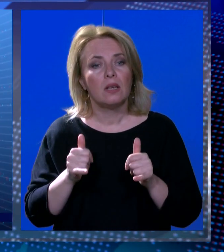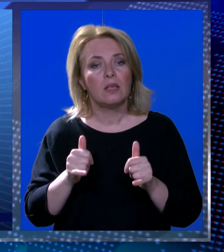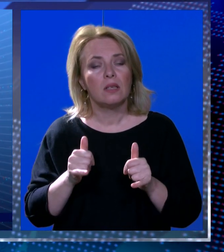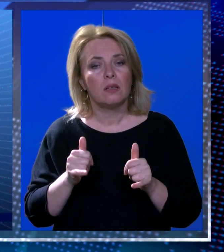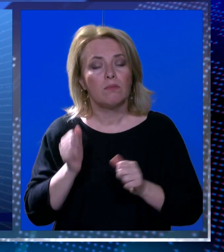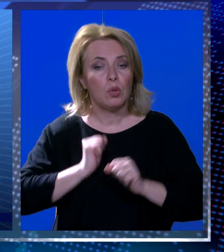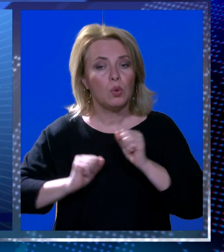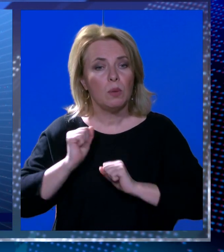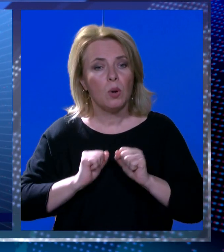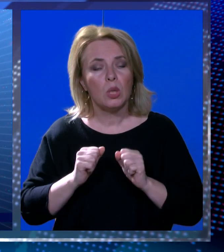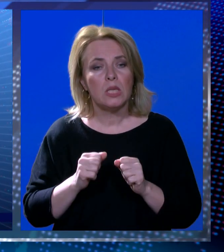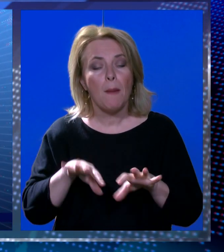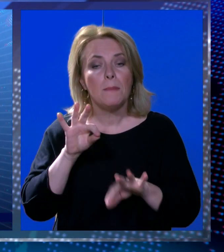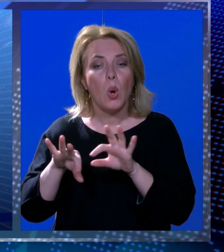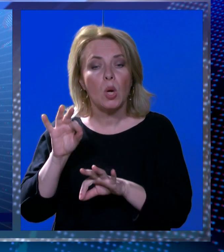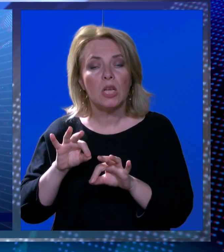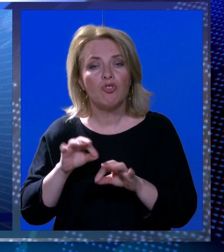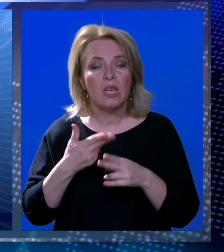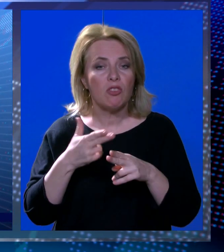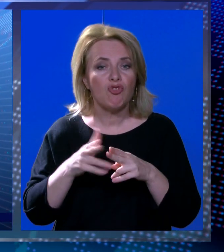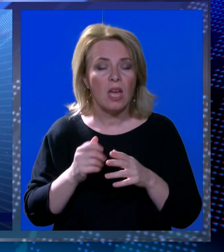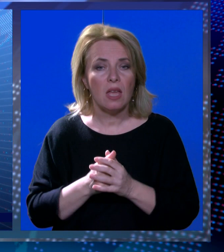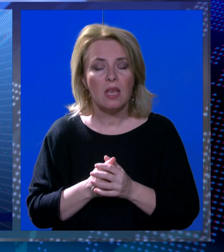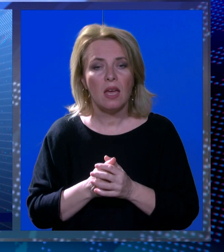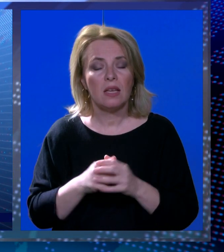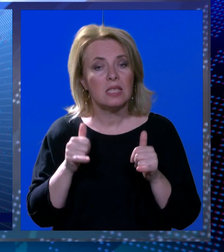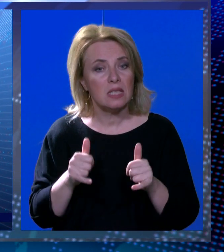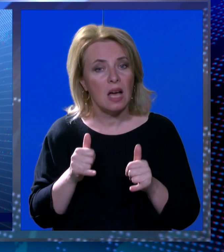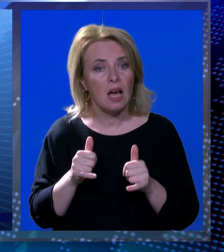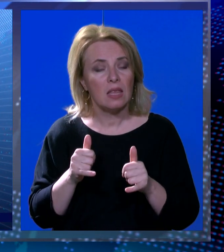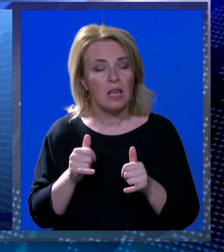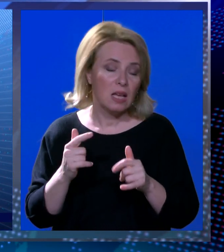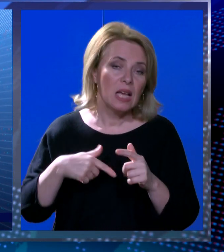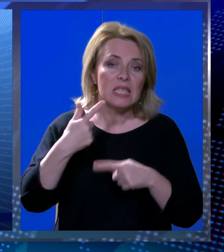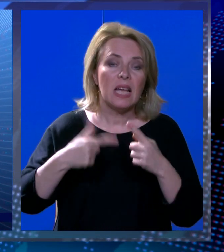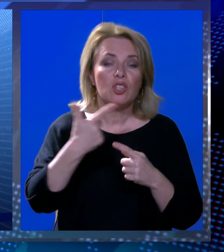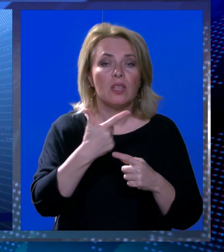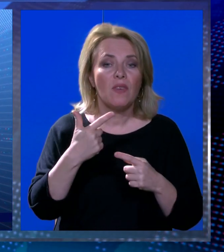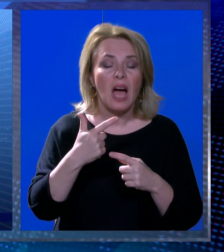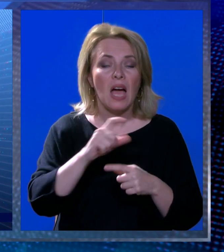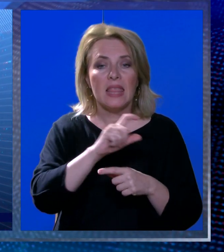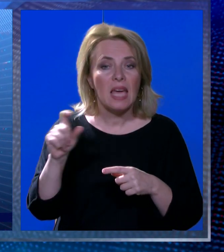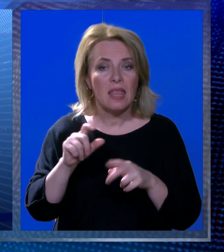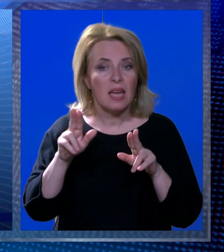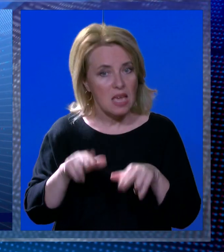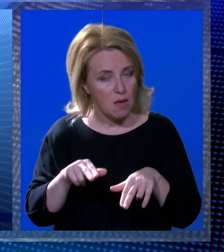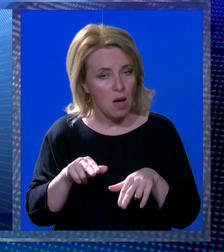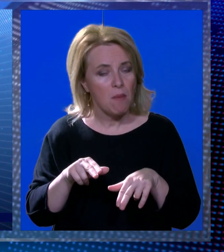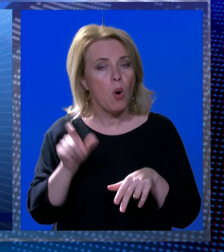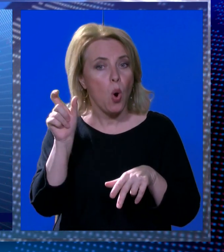sad smo, naravno se trudimo, pronaći adekvatno rješenje. Trenutno, sljedeća dva tjedna imamo